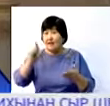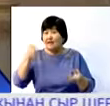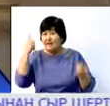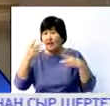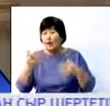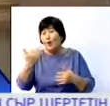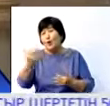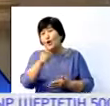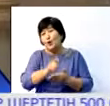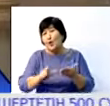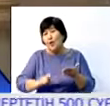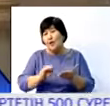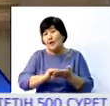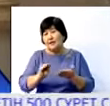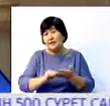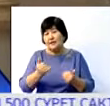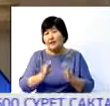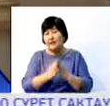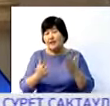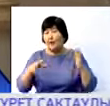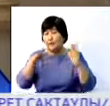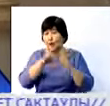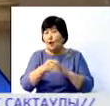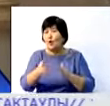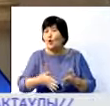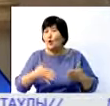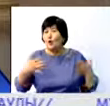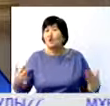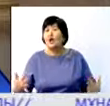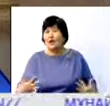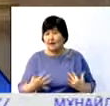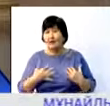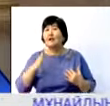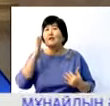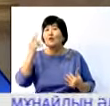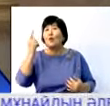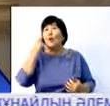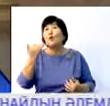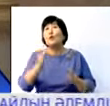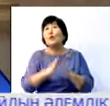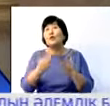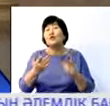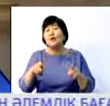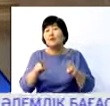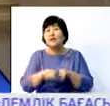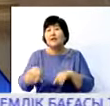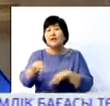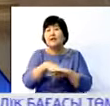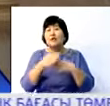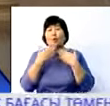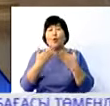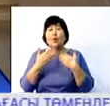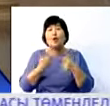Солардың өлеңдерінің осындай жасында кітапқа кіруі оларға үлкен қанат бітіретін шығар деп ойлаймын. Сондықтан бұл кітап бір белгілі бір деңгейде оқырмандардың үлкен